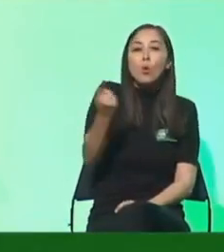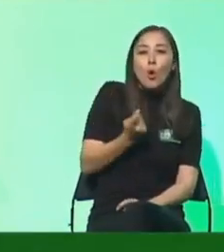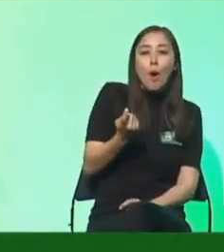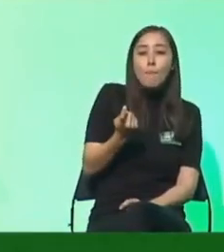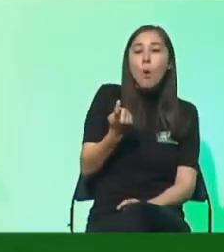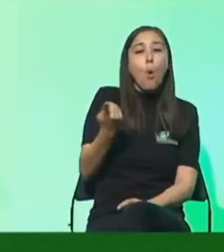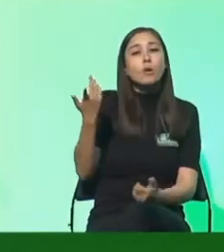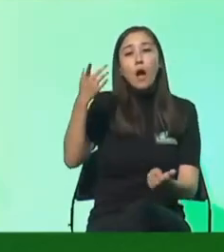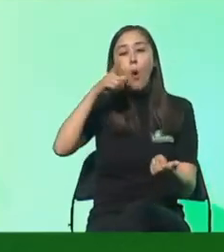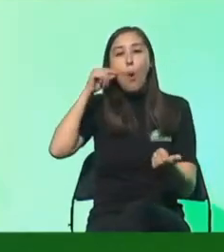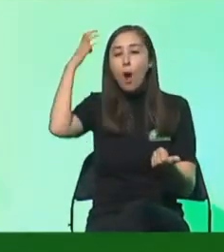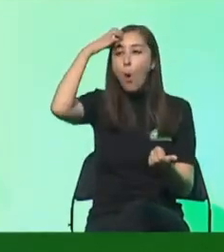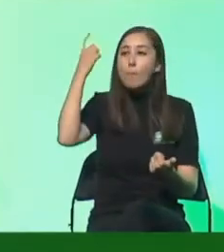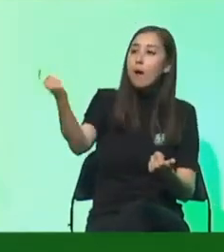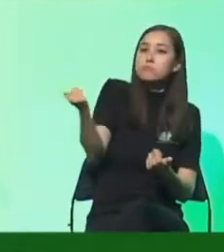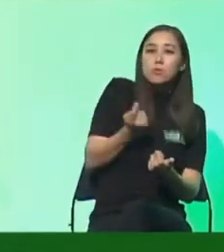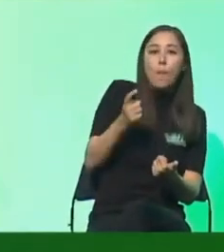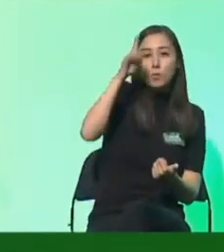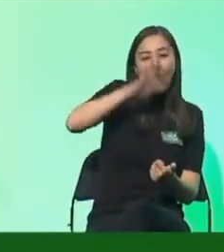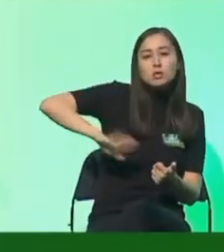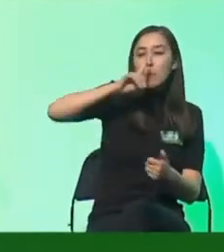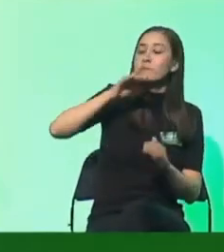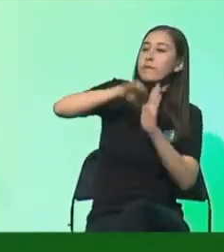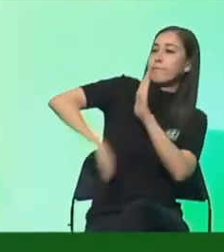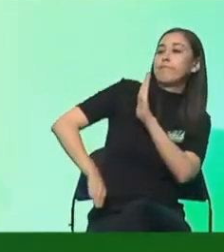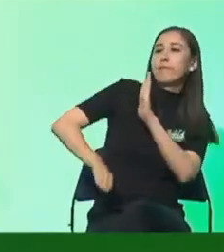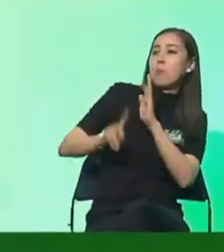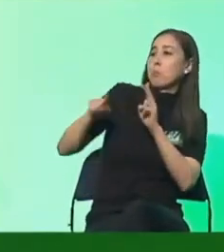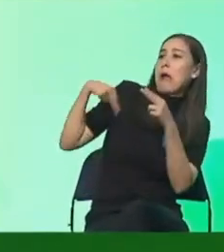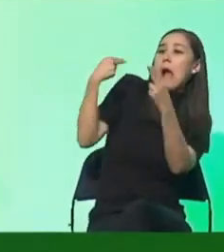oder Großeltern, muss nicht mehr sich unterordnen und anpassen, um